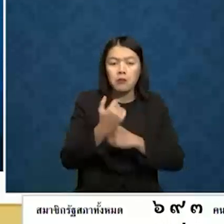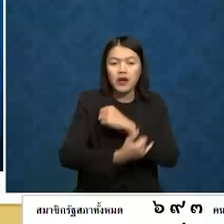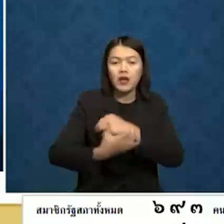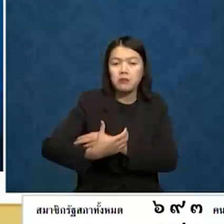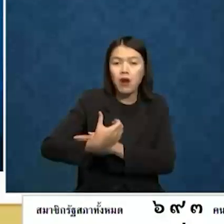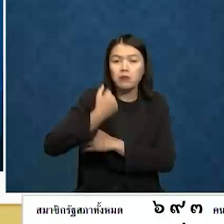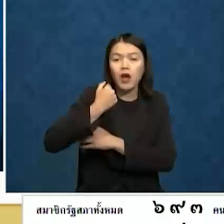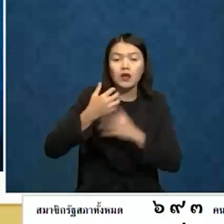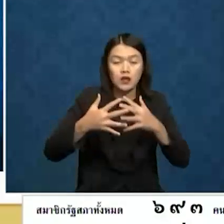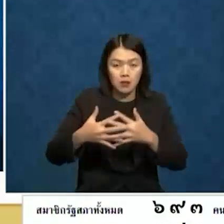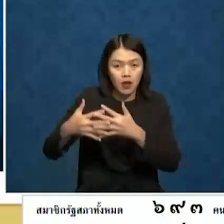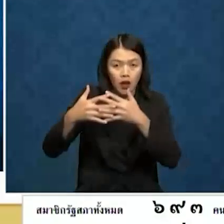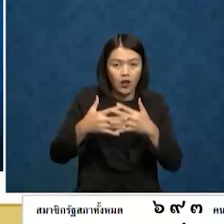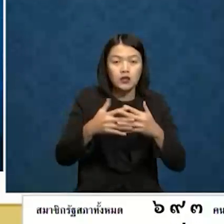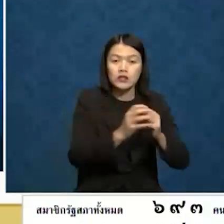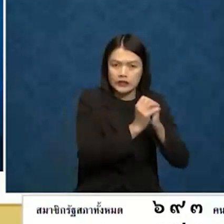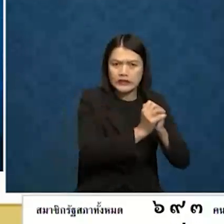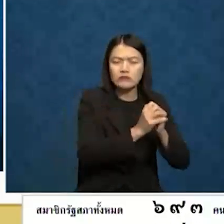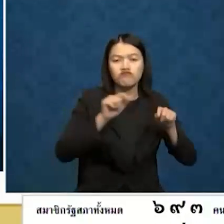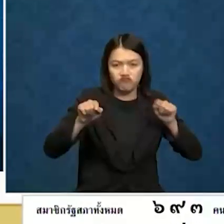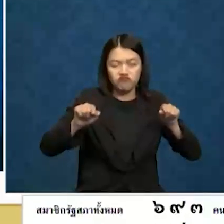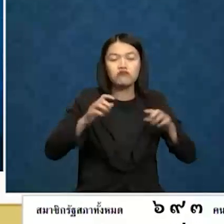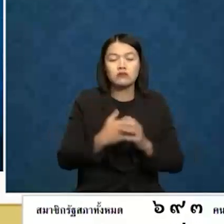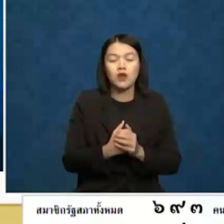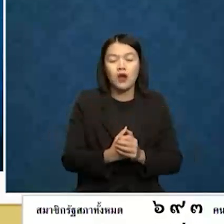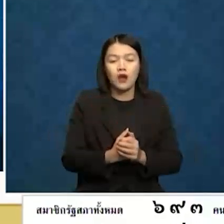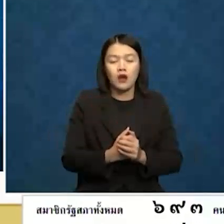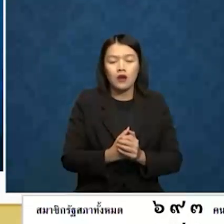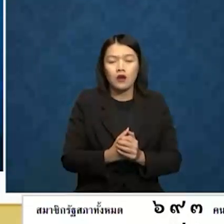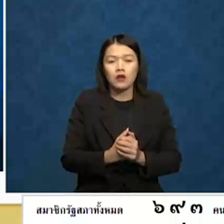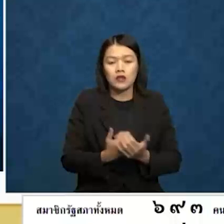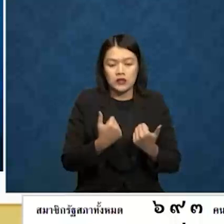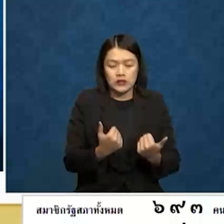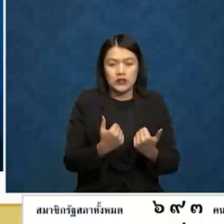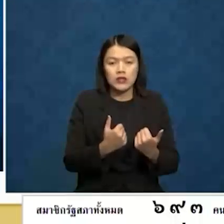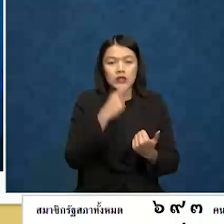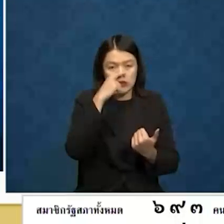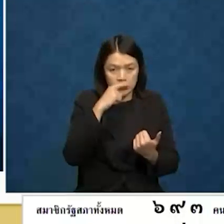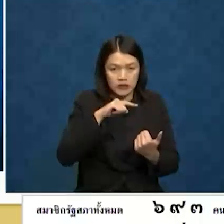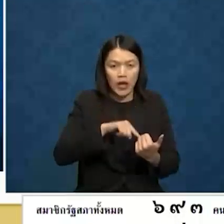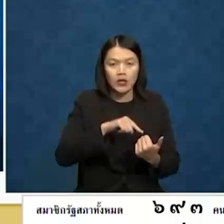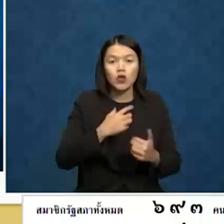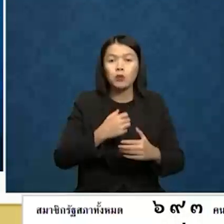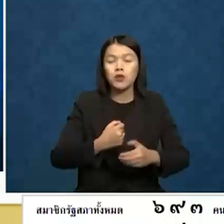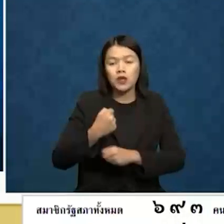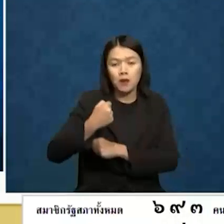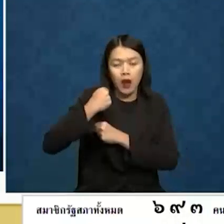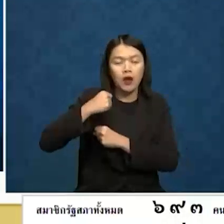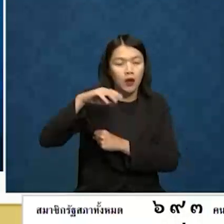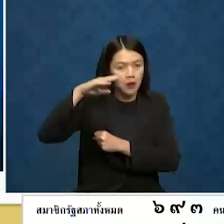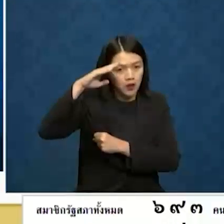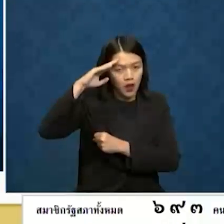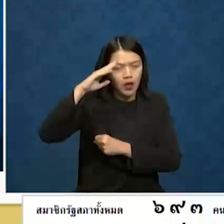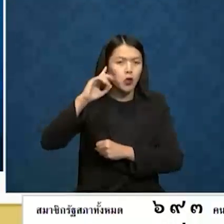ไม่ว่าจะเป็นสหรัฐอเมริกาหรือจีนก็ตามต่อไปตรงย่านนี้นะครับเราจำเป็นต้องมีกองกำลังหรือกองทัพที่มี